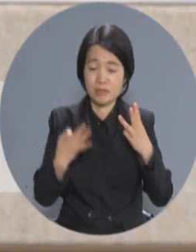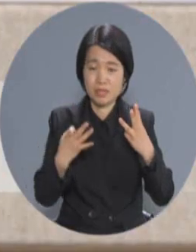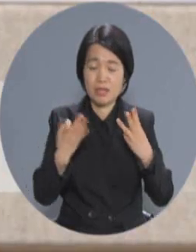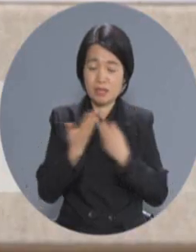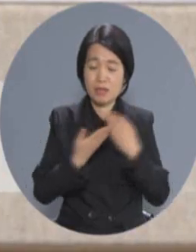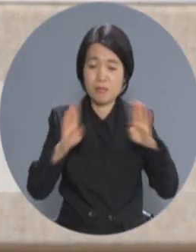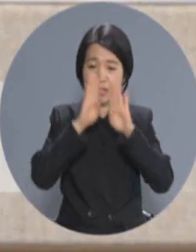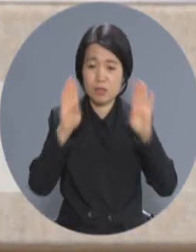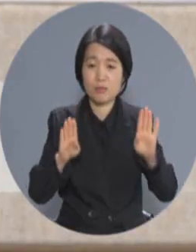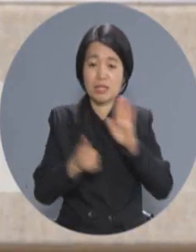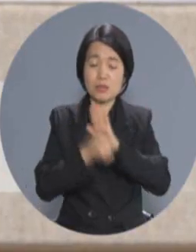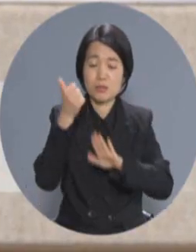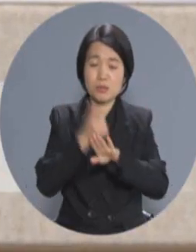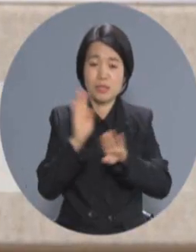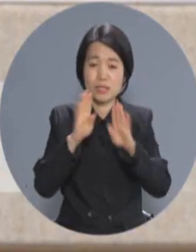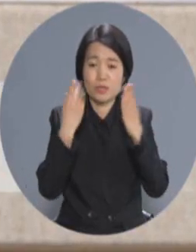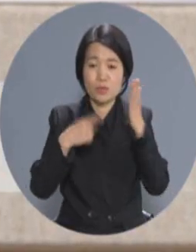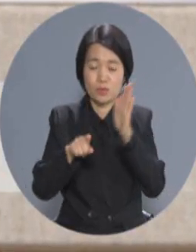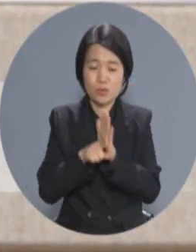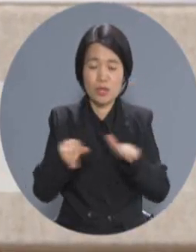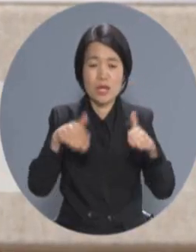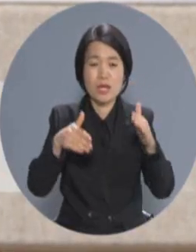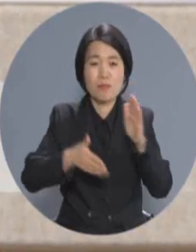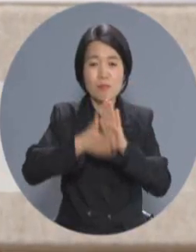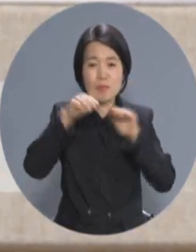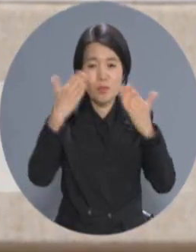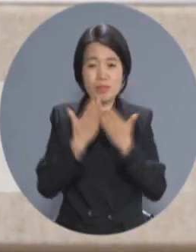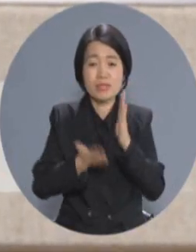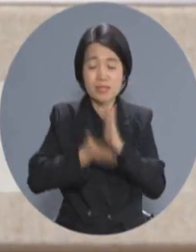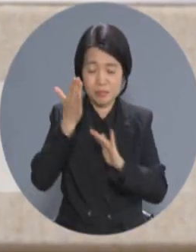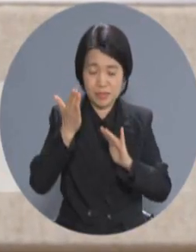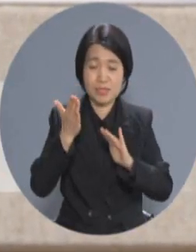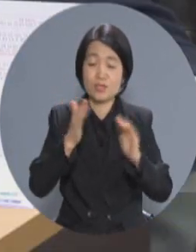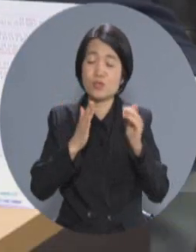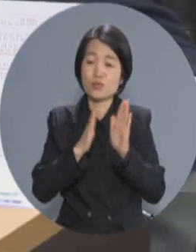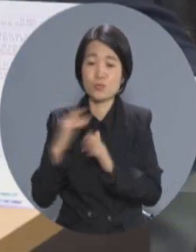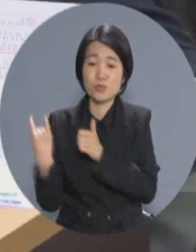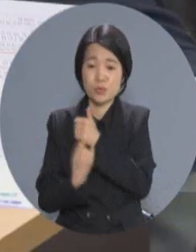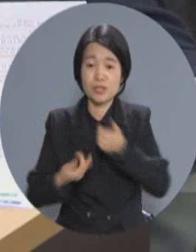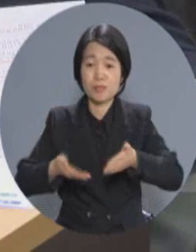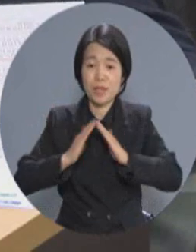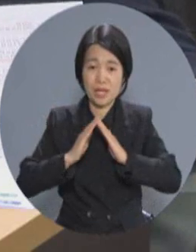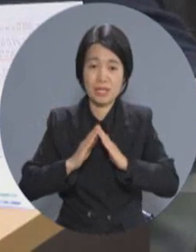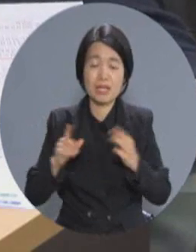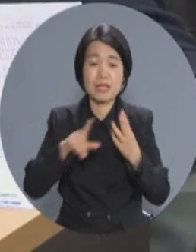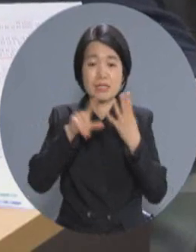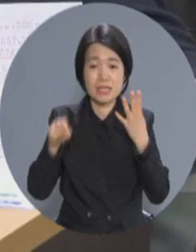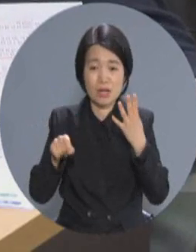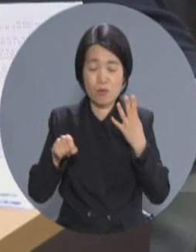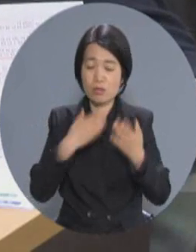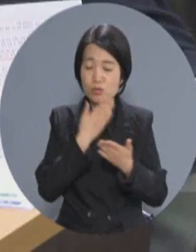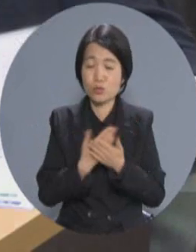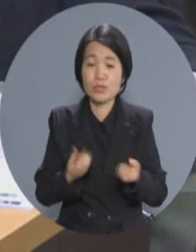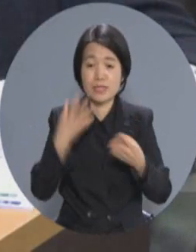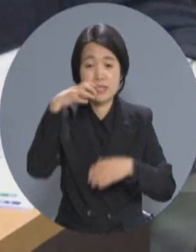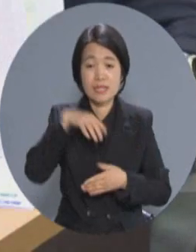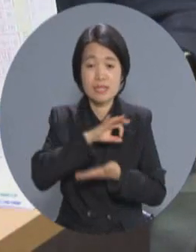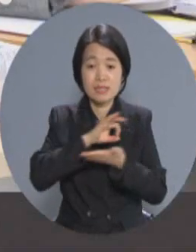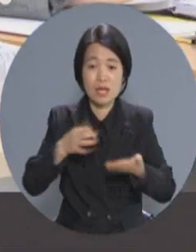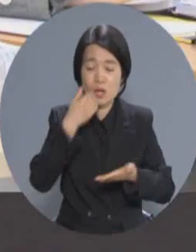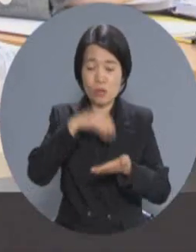선박남회 성공개최를 위한 범시민 준비위원회가 새롭게 출범한데 이어 다음 달 박람회 주행사장으로